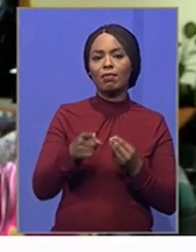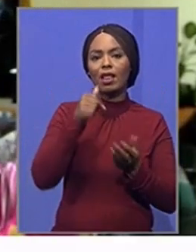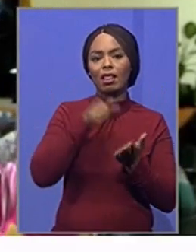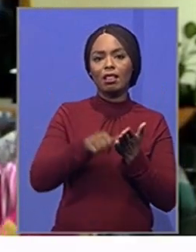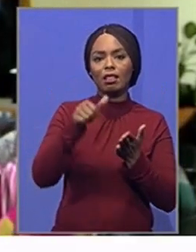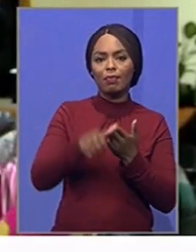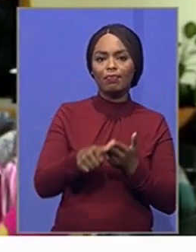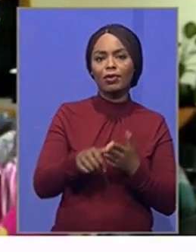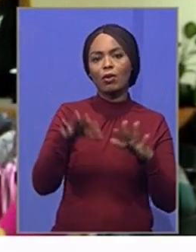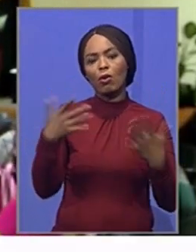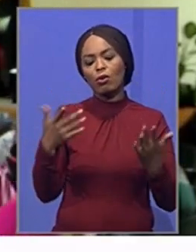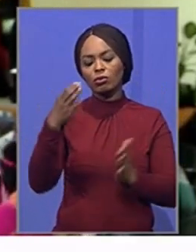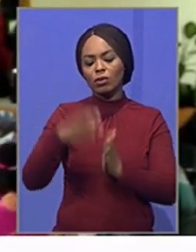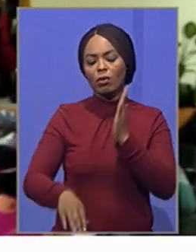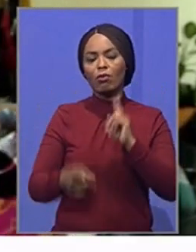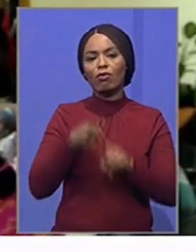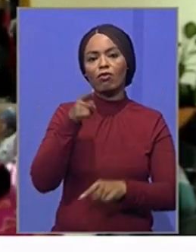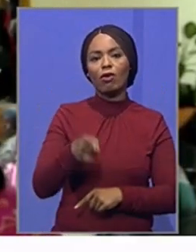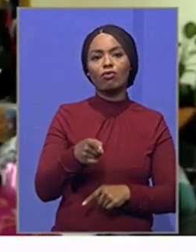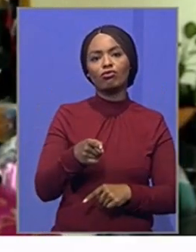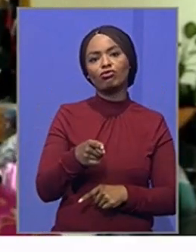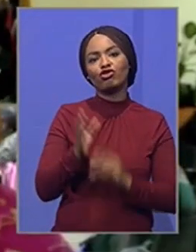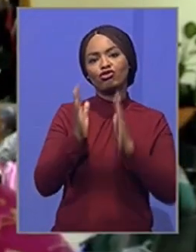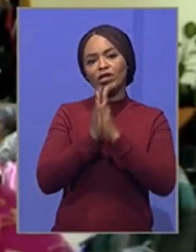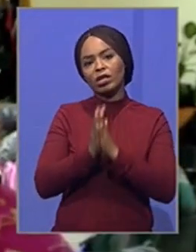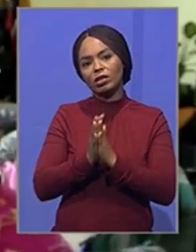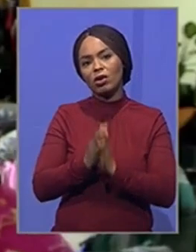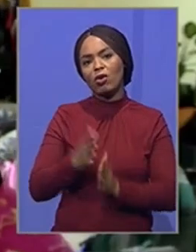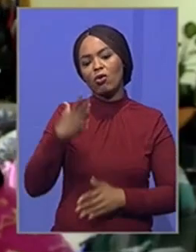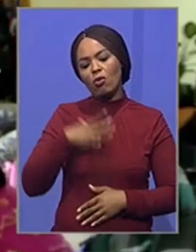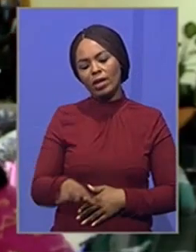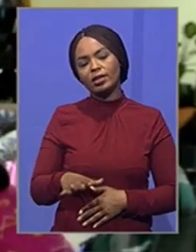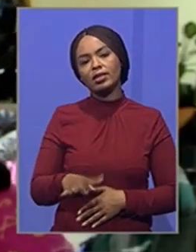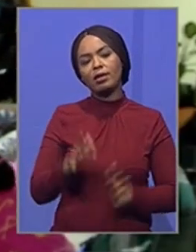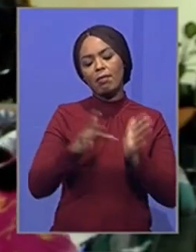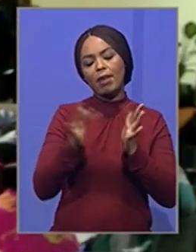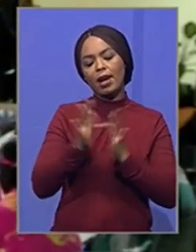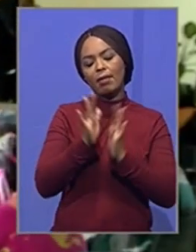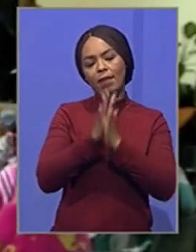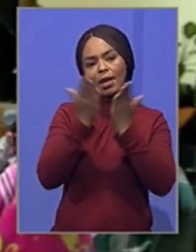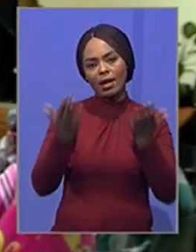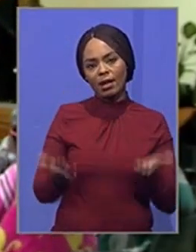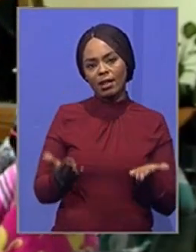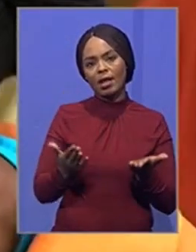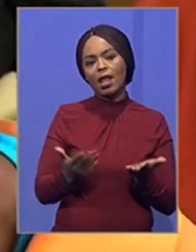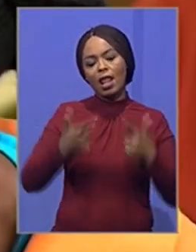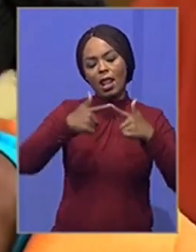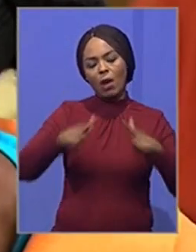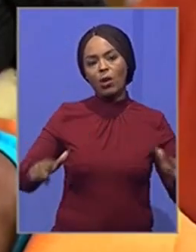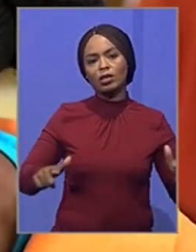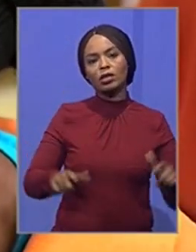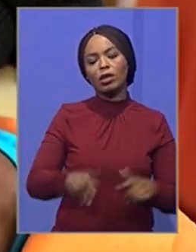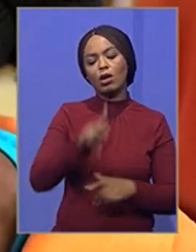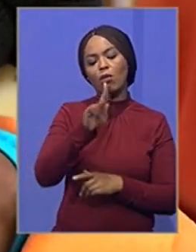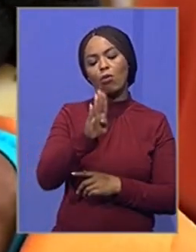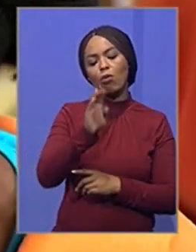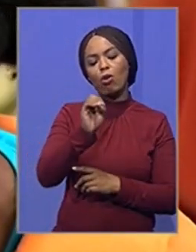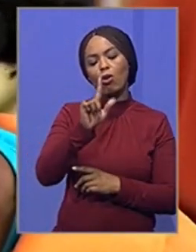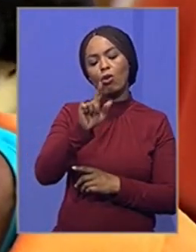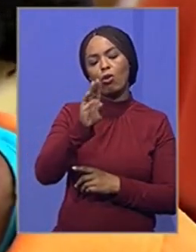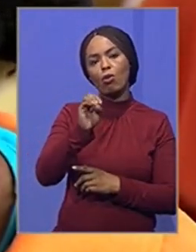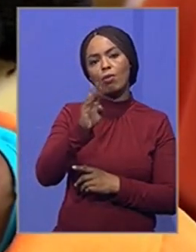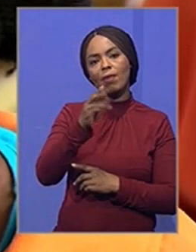dikerekeng gore re ba batla Bibele ka Khilobedu go gona re gonleng go thoma. Balobedi ba re ba thabetse